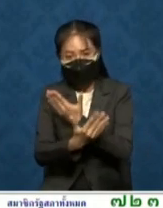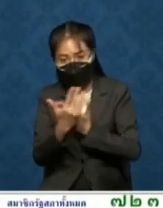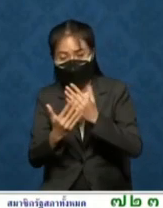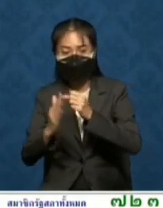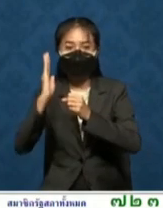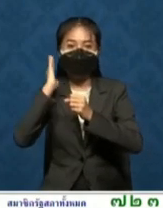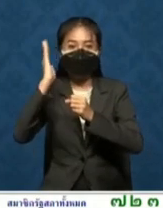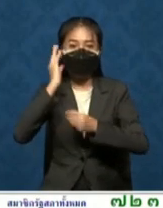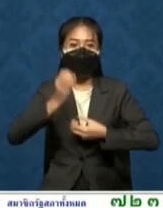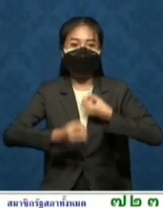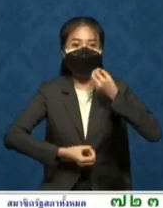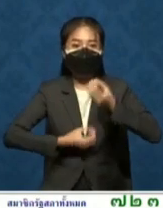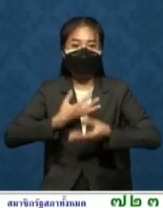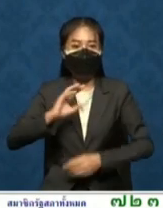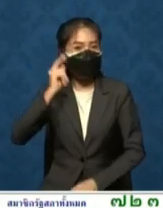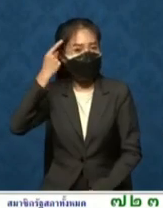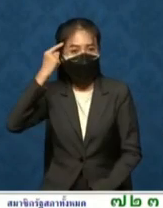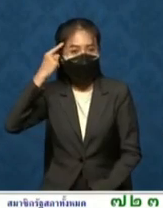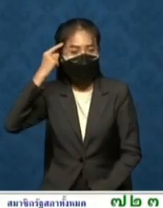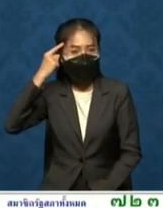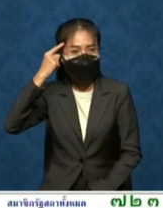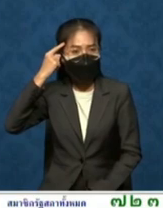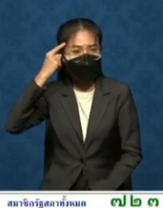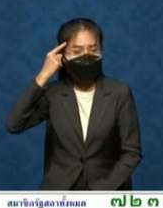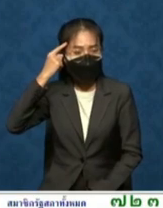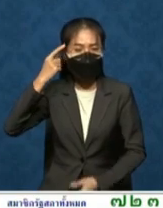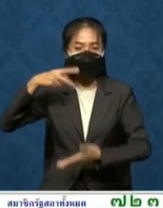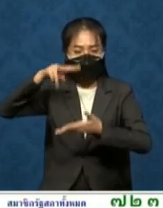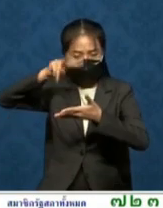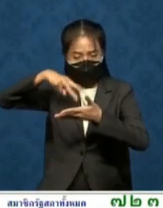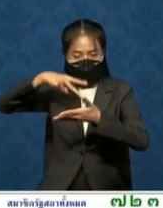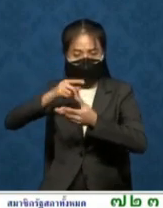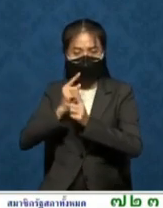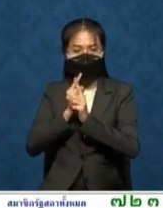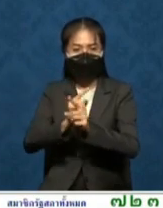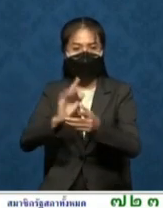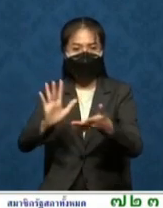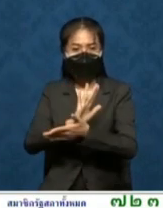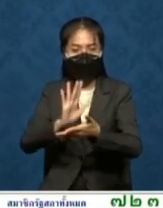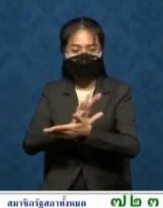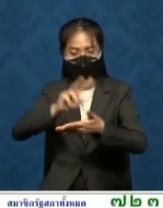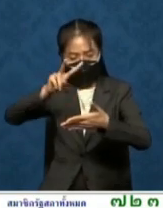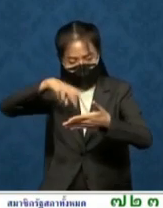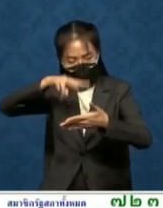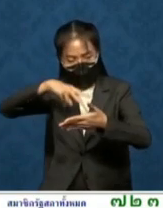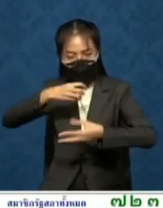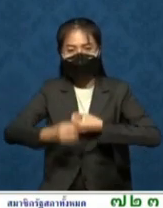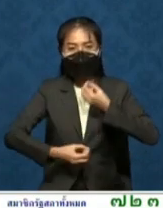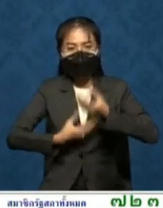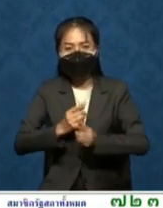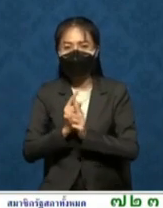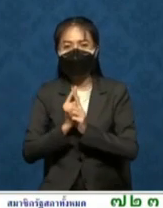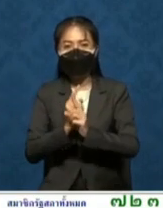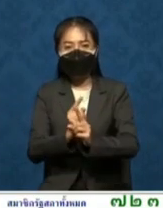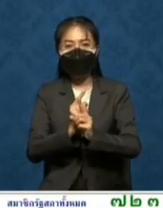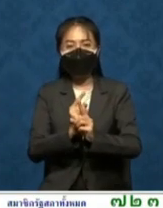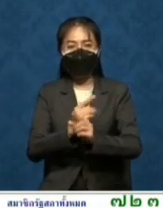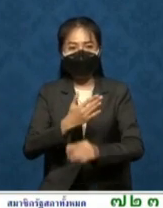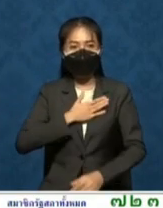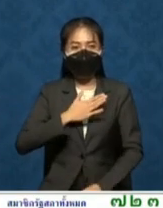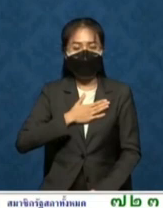ไม่ทราบข้อเท็จจริงอ่านโพยเพราะว่าผมเองนั้นเป็นสนช.